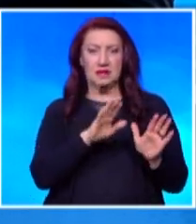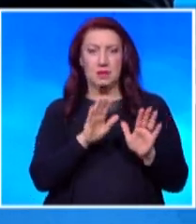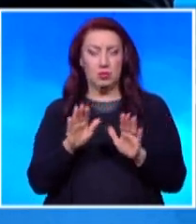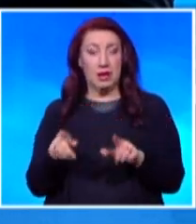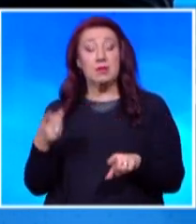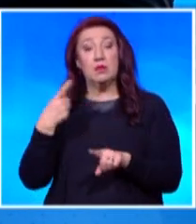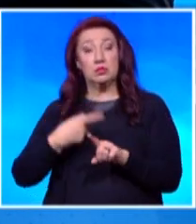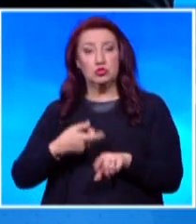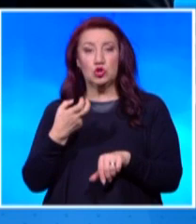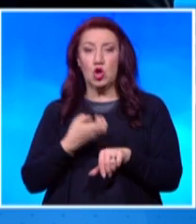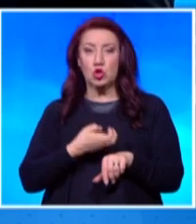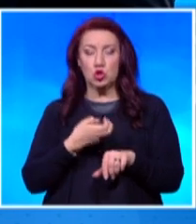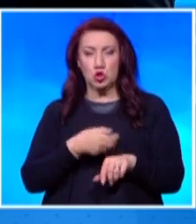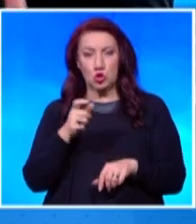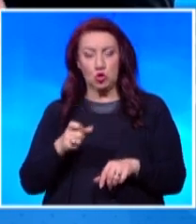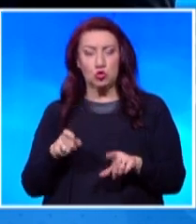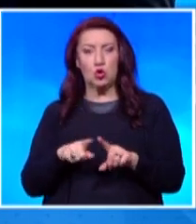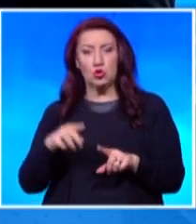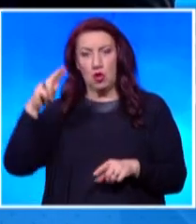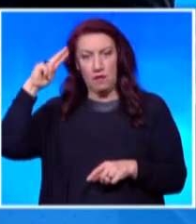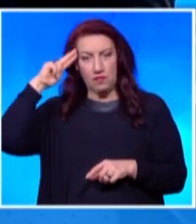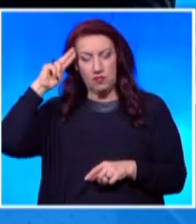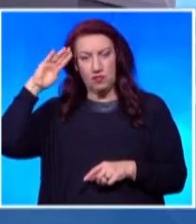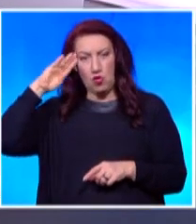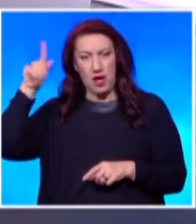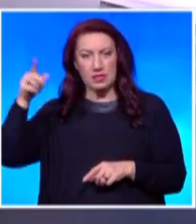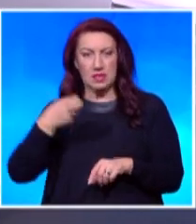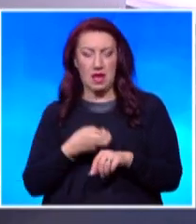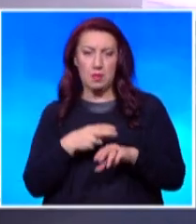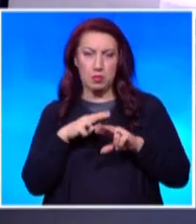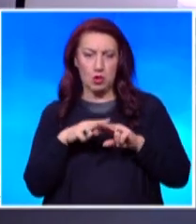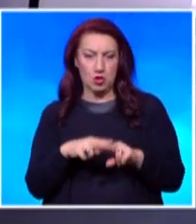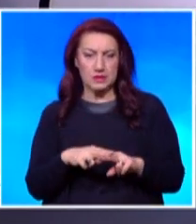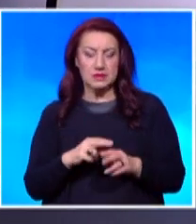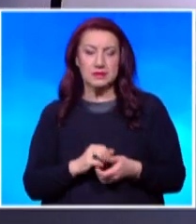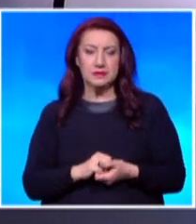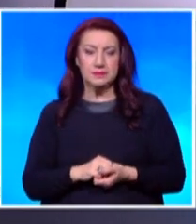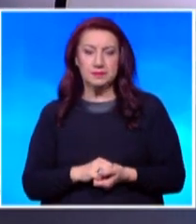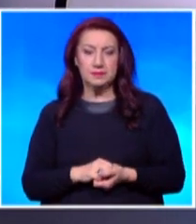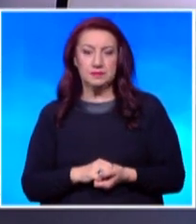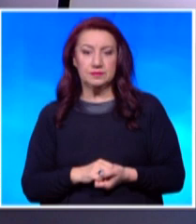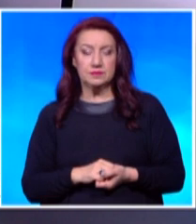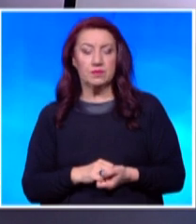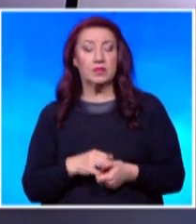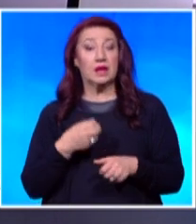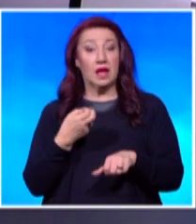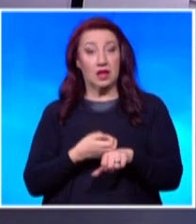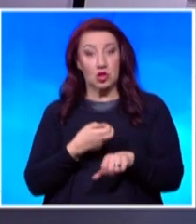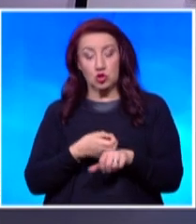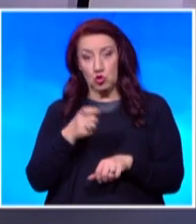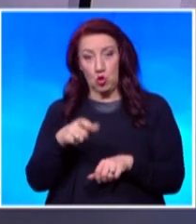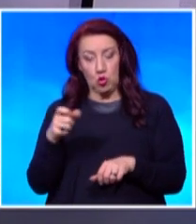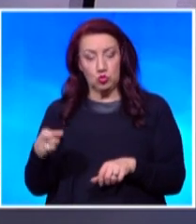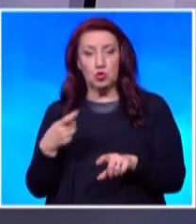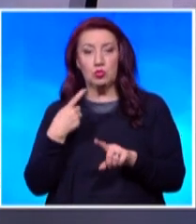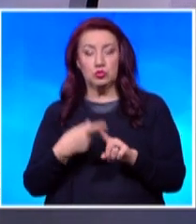от Военно-медицинска академия също разбира. Да, на нашия борда на един от самолетите бяха колеги от Военно-медицинска академия, лекари и сестри, които се заедно